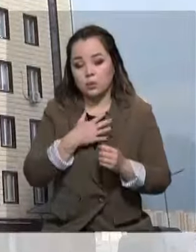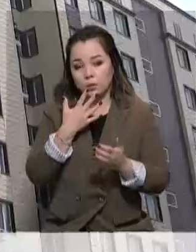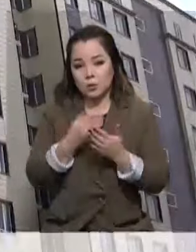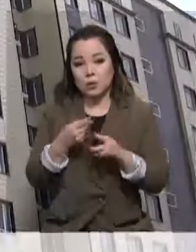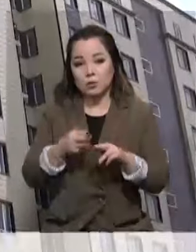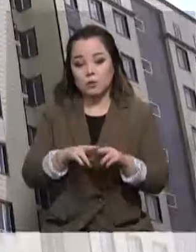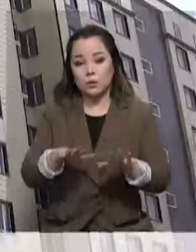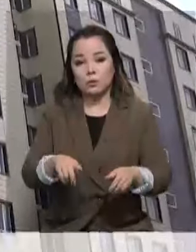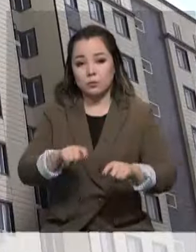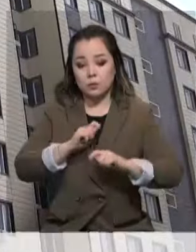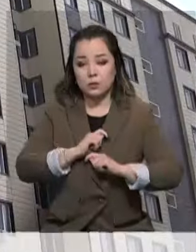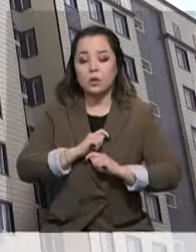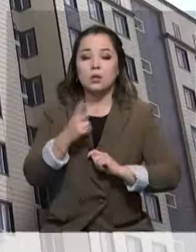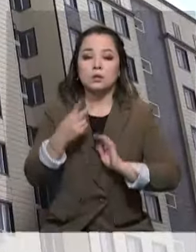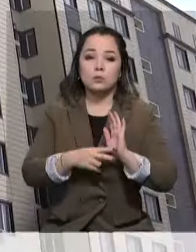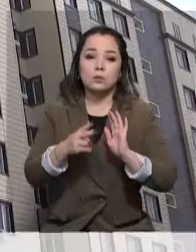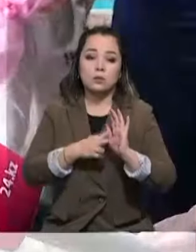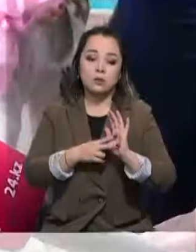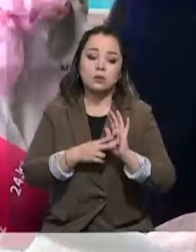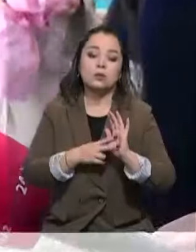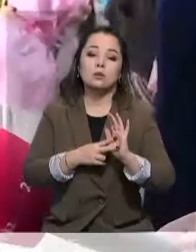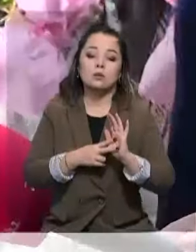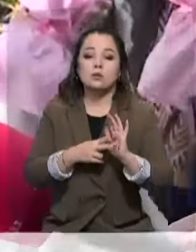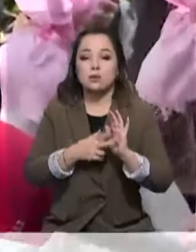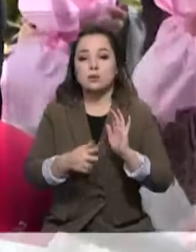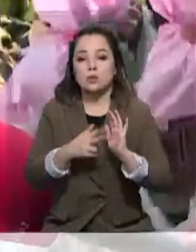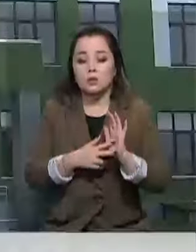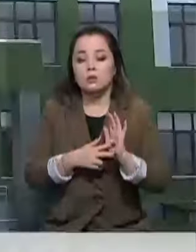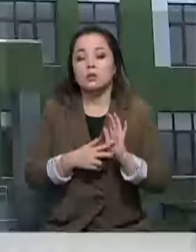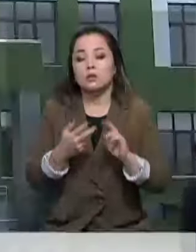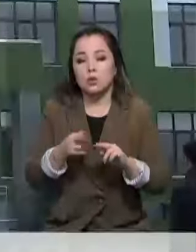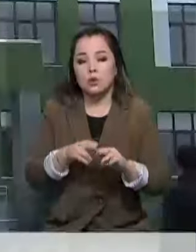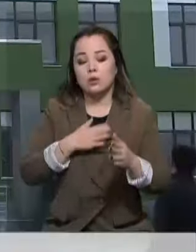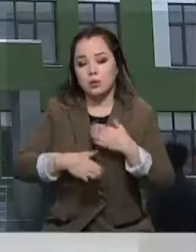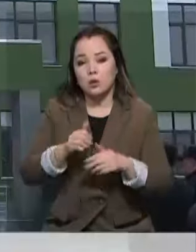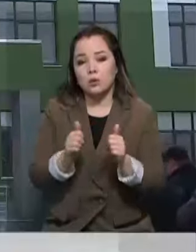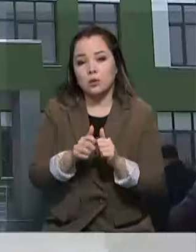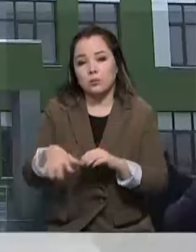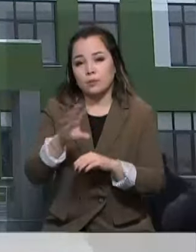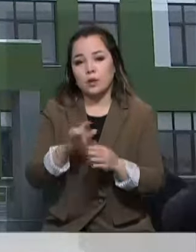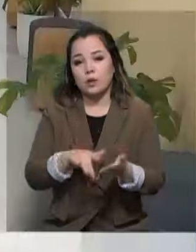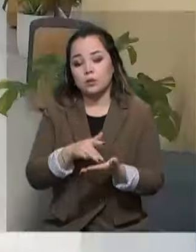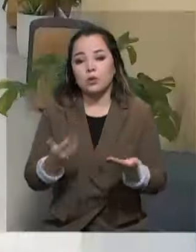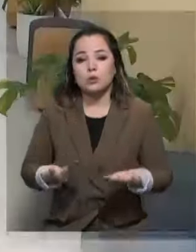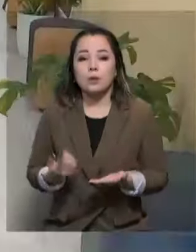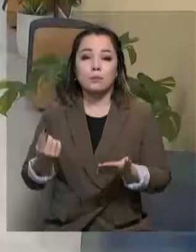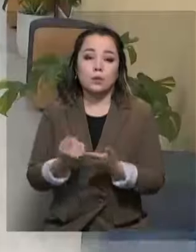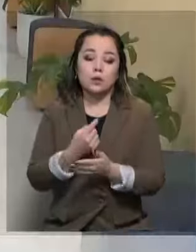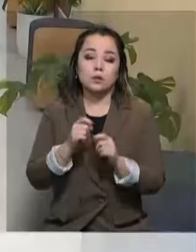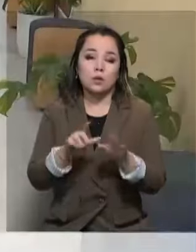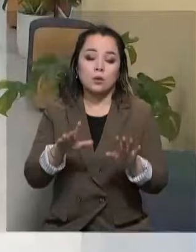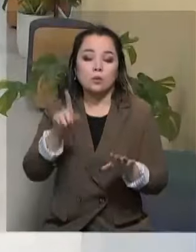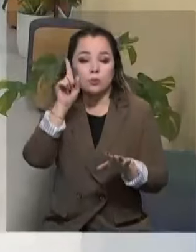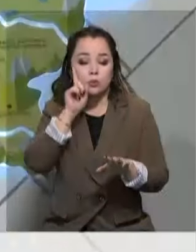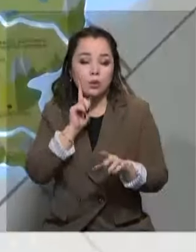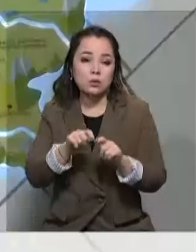қазір мына жақтан беріп атқаны 78-88-нің арасы. Барлық көршілерім риза. Сондай-ақ қала әкімі тұрғындармен бірге алғашқы екі жайлы